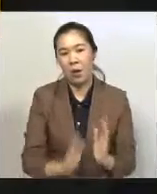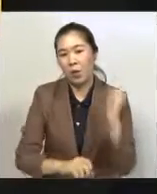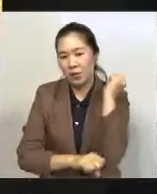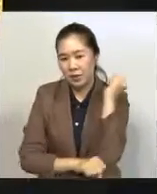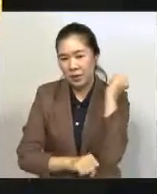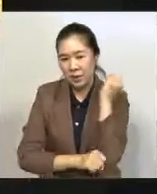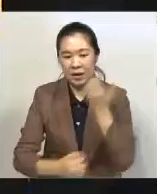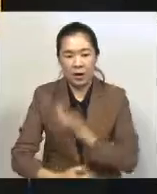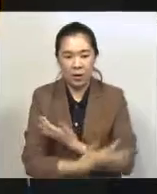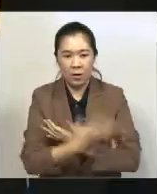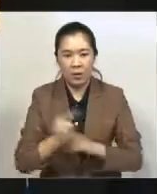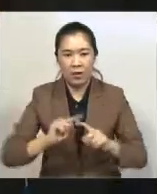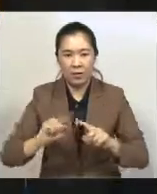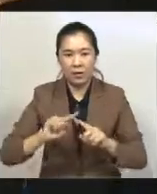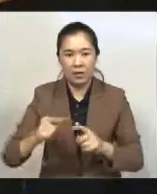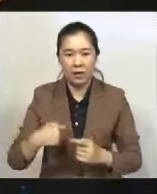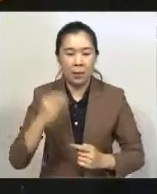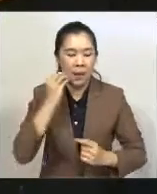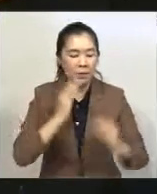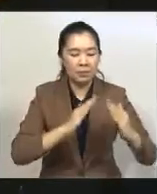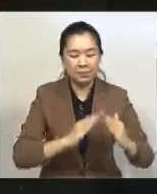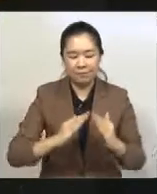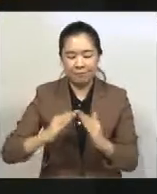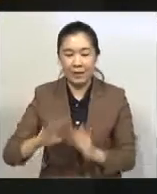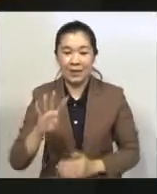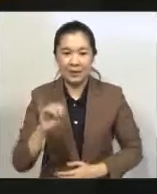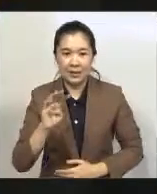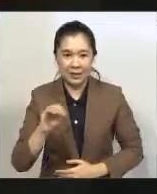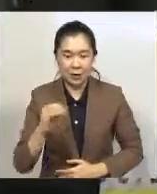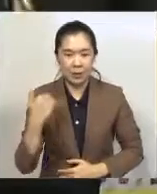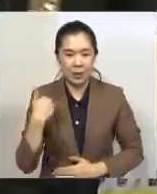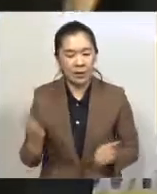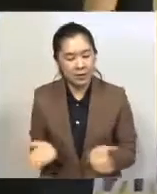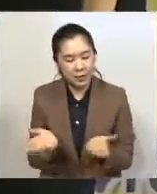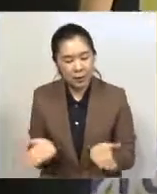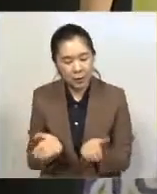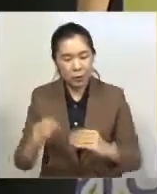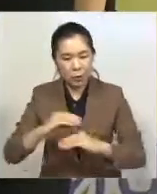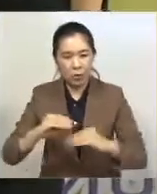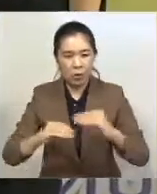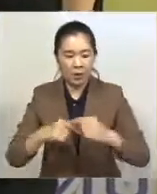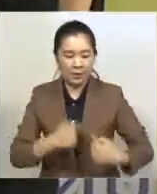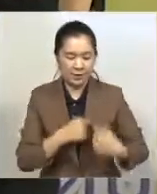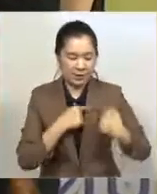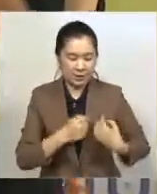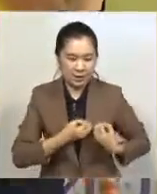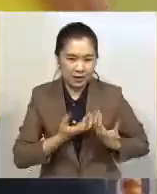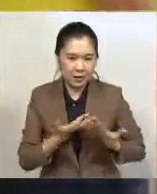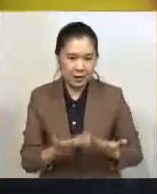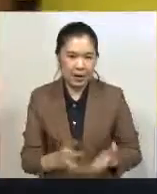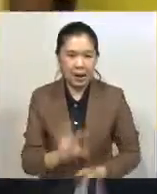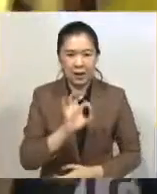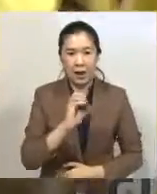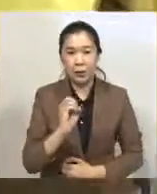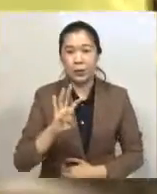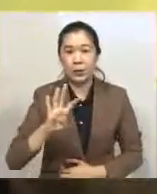สให้กับชุมชนคลองเตยจำนวน40หลังซึ่งเป็นโครงการที่สนับสนุนโครงการจิตอาสาพระราชทาน904ว